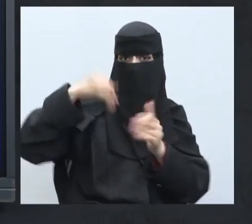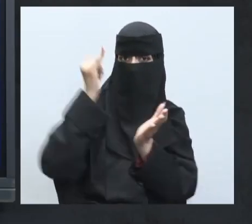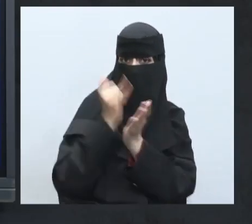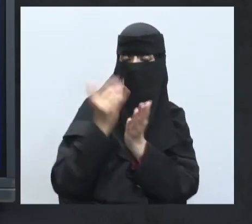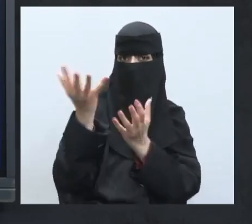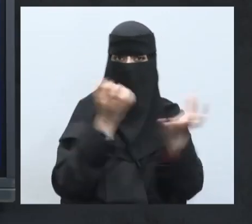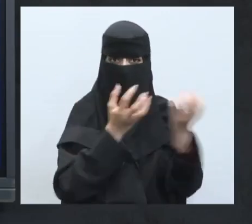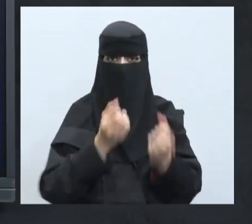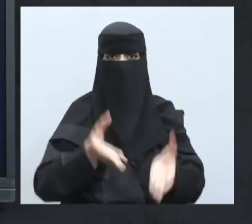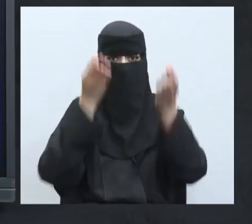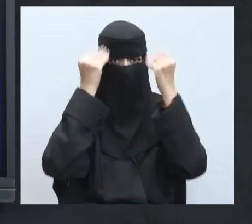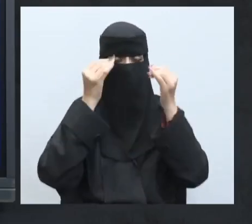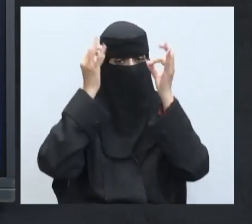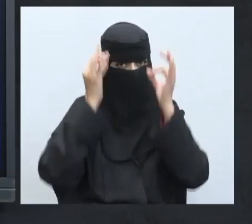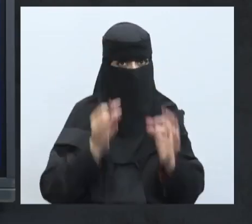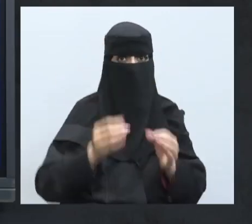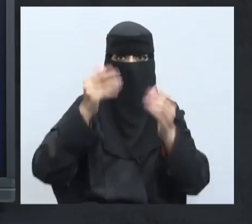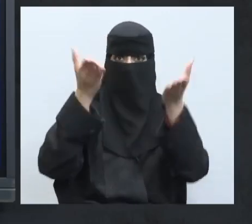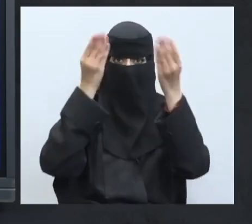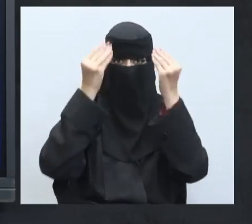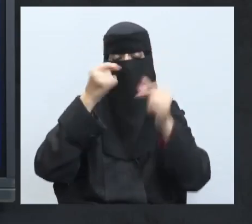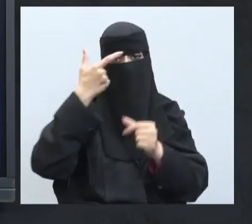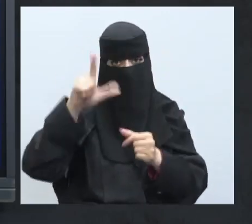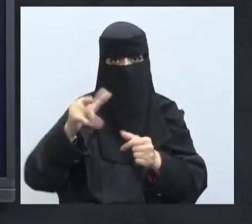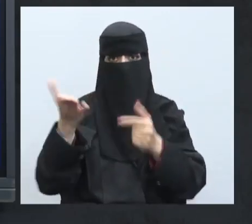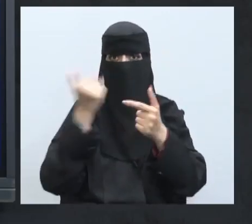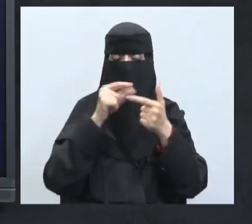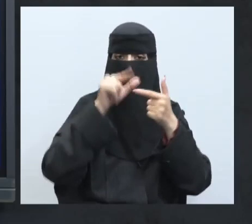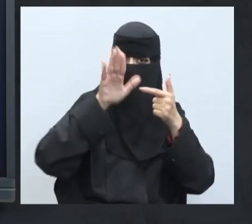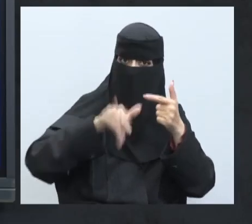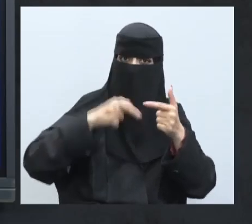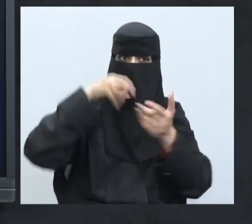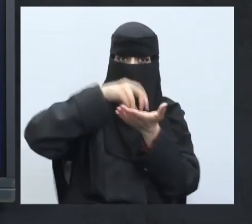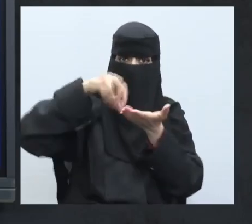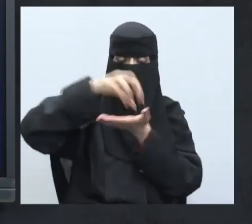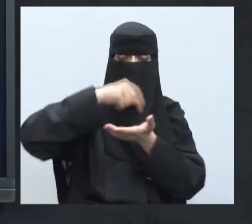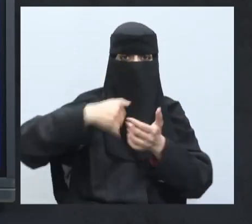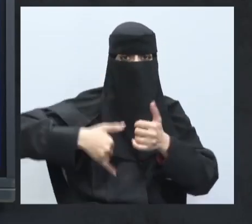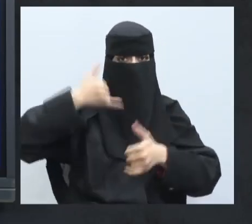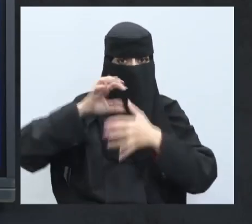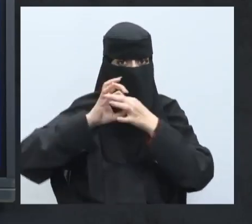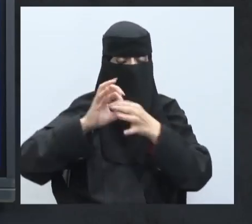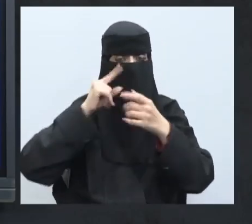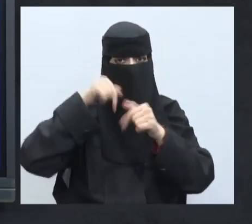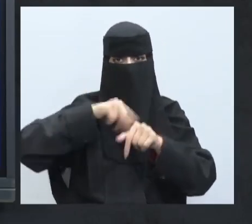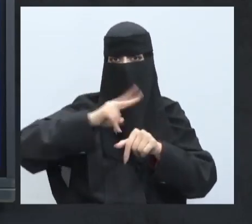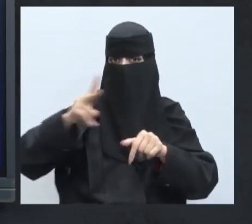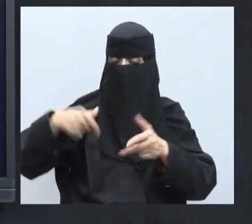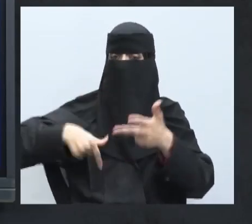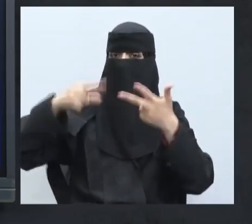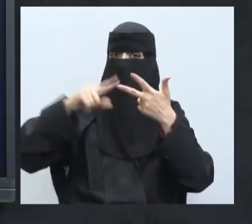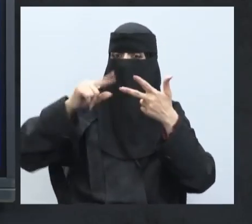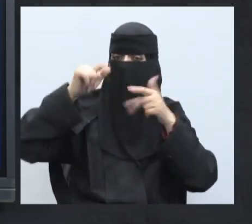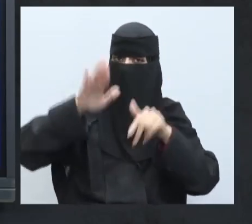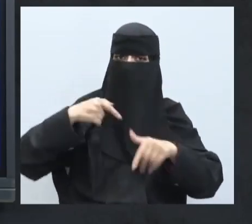بعد ذلك يتاكد من اهم مصادر المعلومات وايضا وجود القنوات الاتصال الكثيره المناسبه واخيرا ان